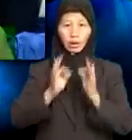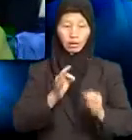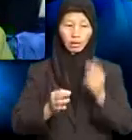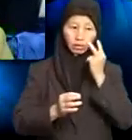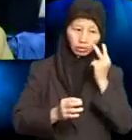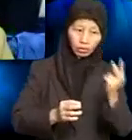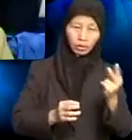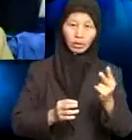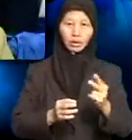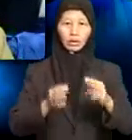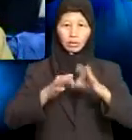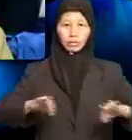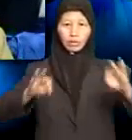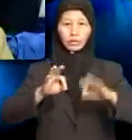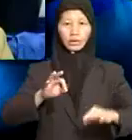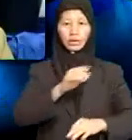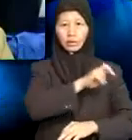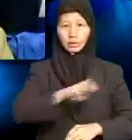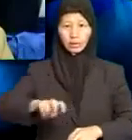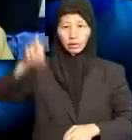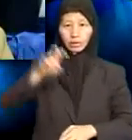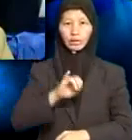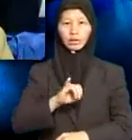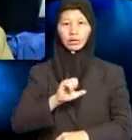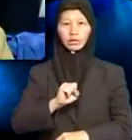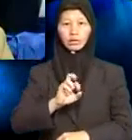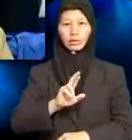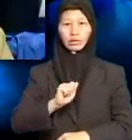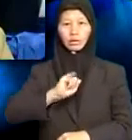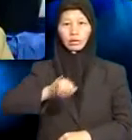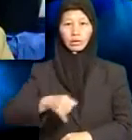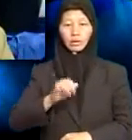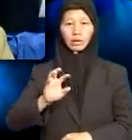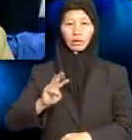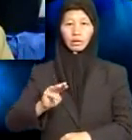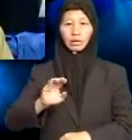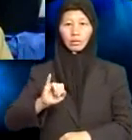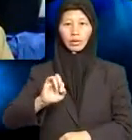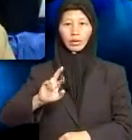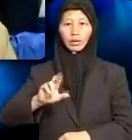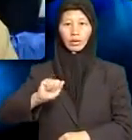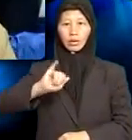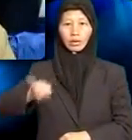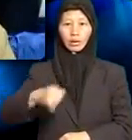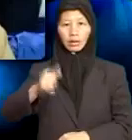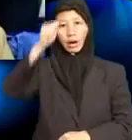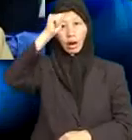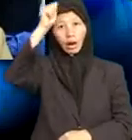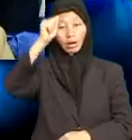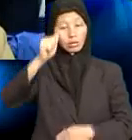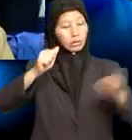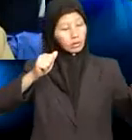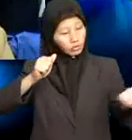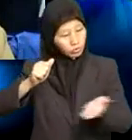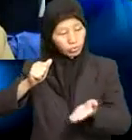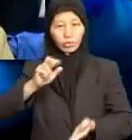dalam peristiwa Isra dan Mi'raj, di mana Rasulullah sallallahu alaihi wasallam diundang sendiri oleh Allah Subhanahu wa